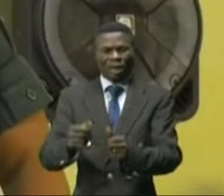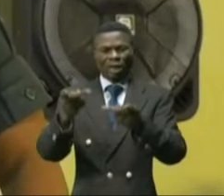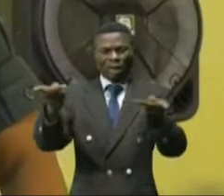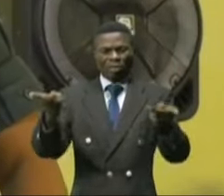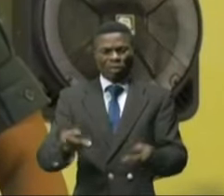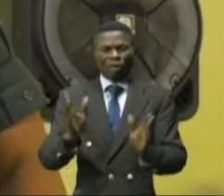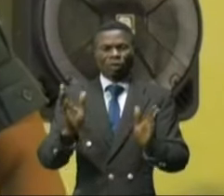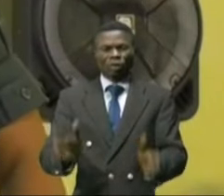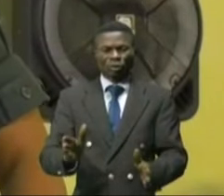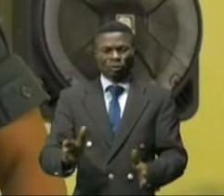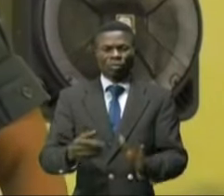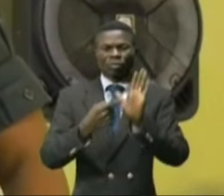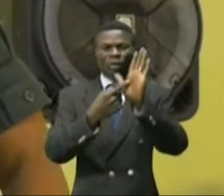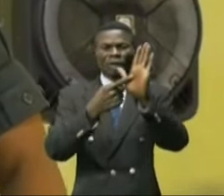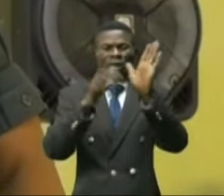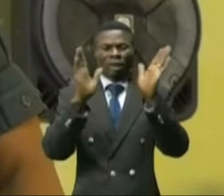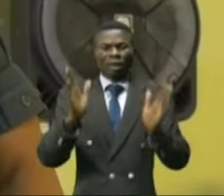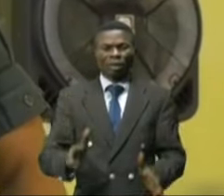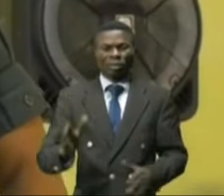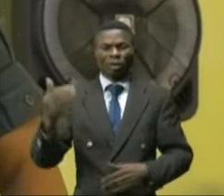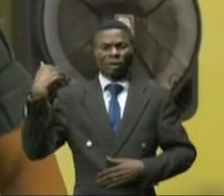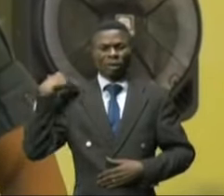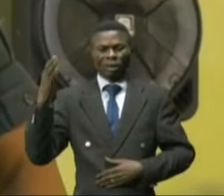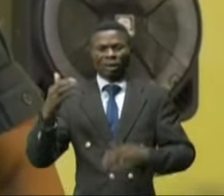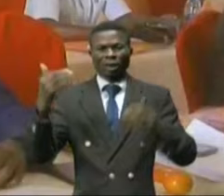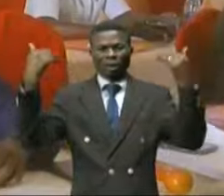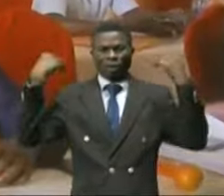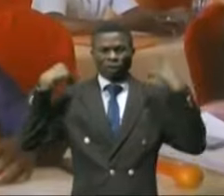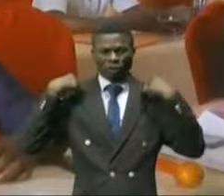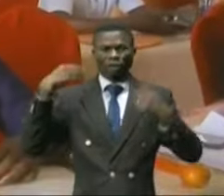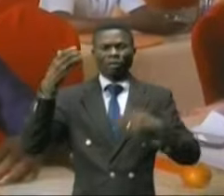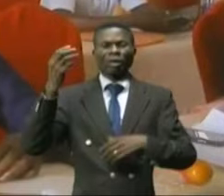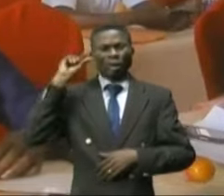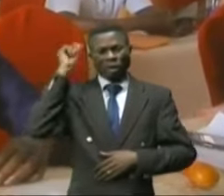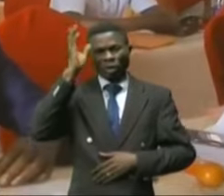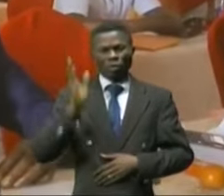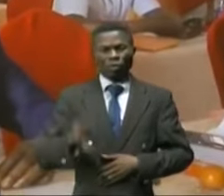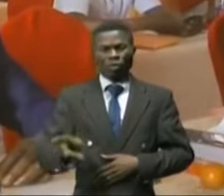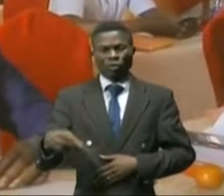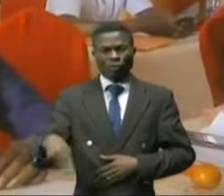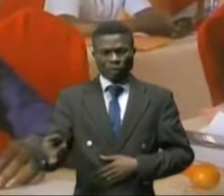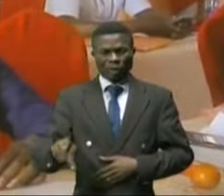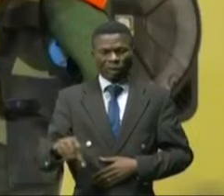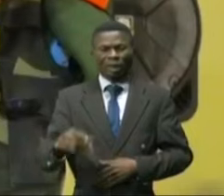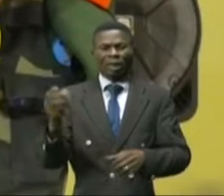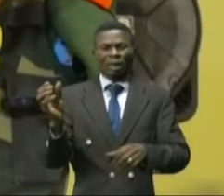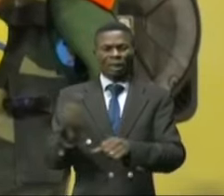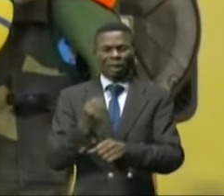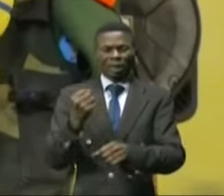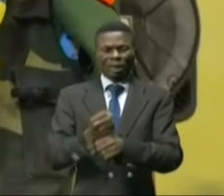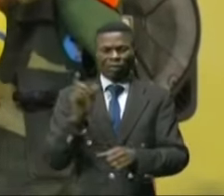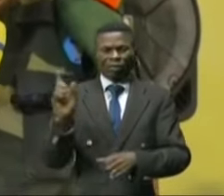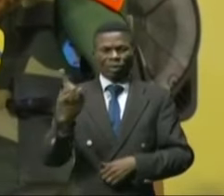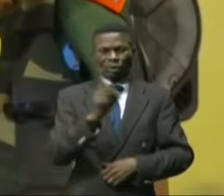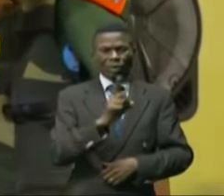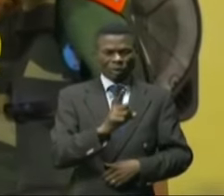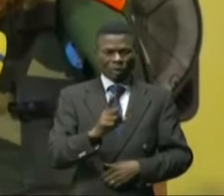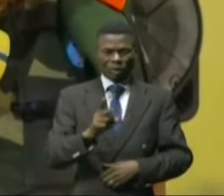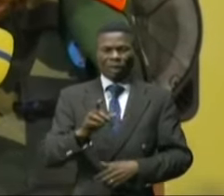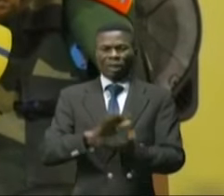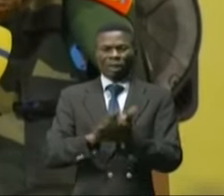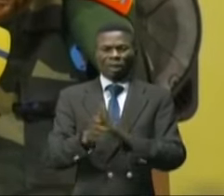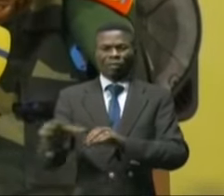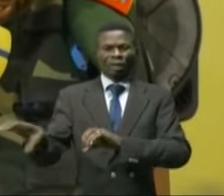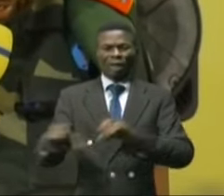de représentants de l'État et autorités locales dans vos juridictions respectives, d'être artisans de